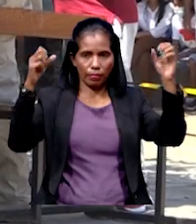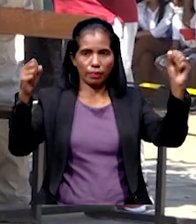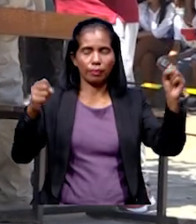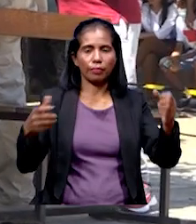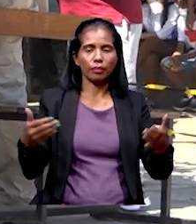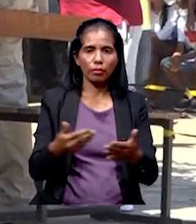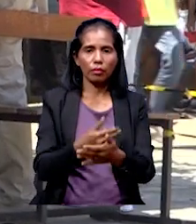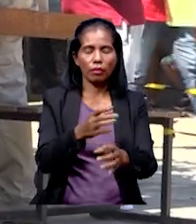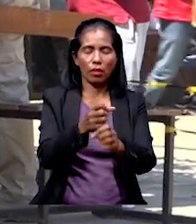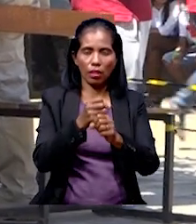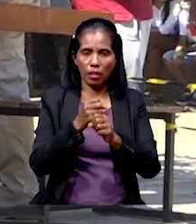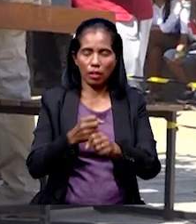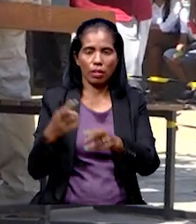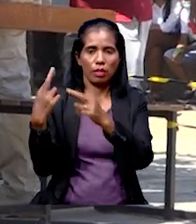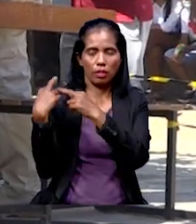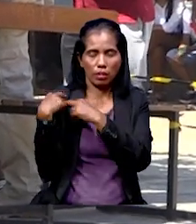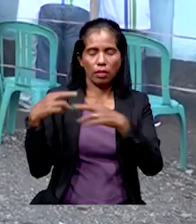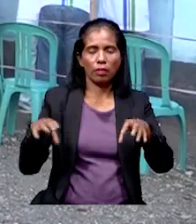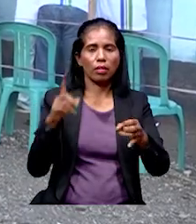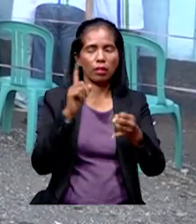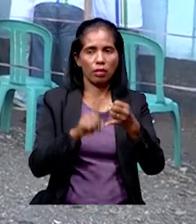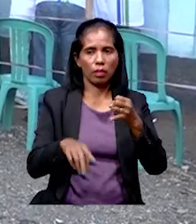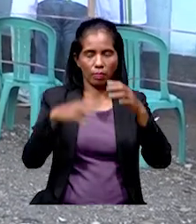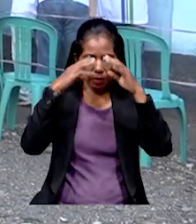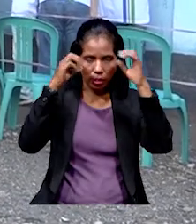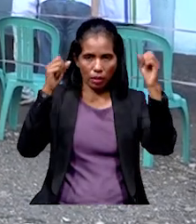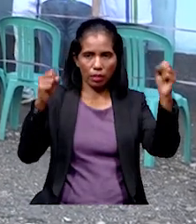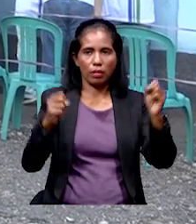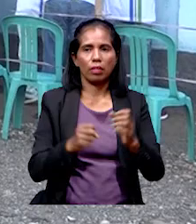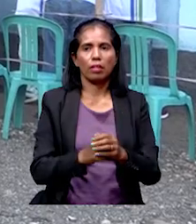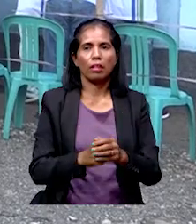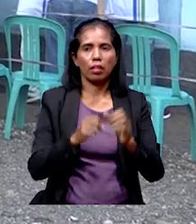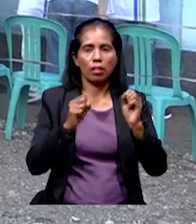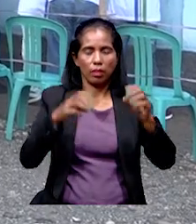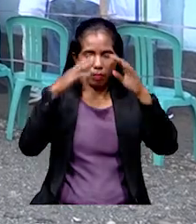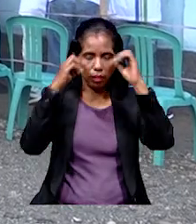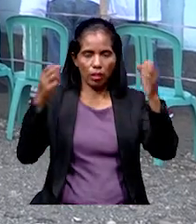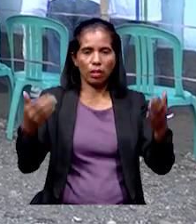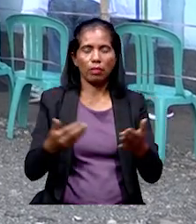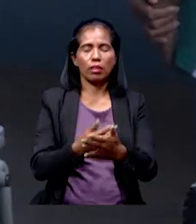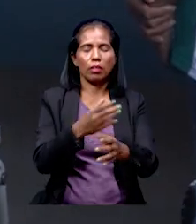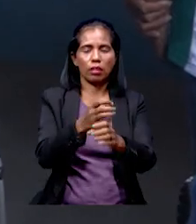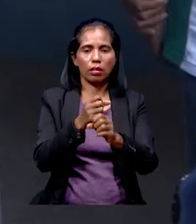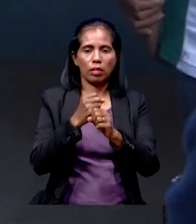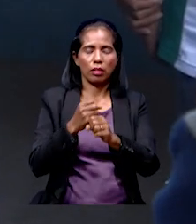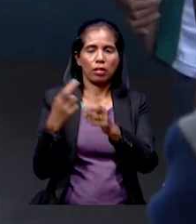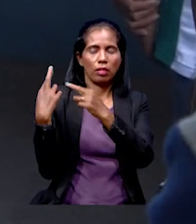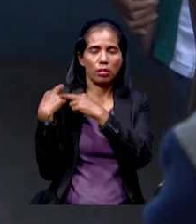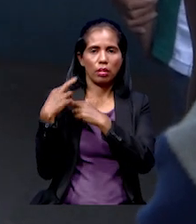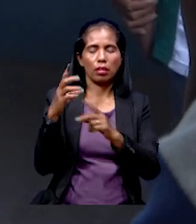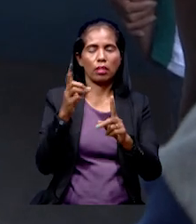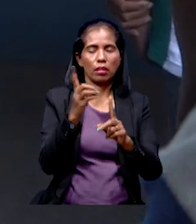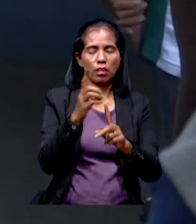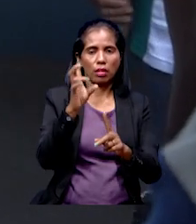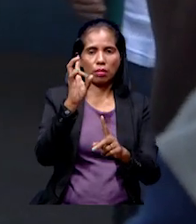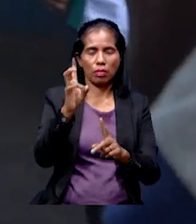Fon sesimu pose iha lorong ikus, Presidente tuang ninia mandatu, no Presidente Fon sesimu pose iha lorong walu, liu